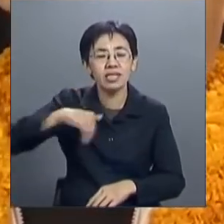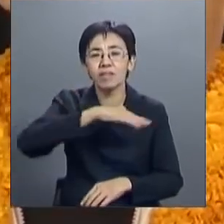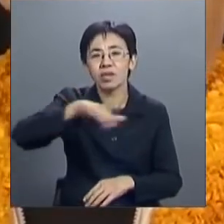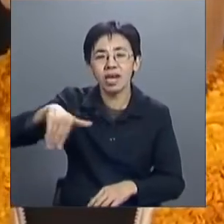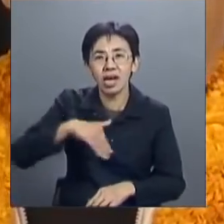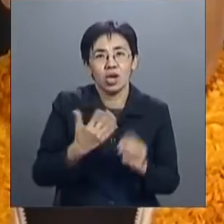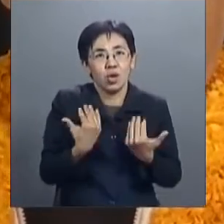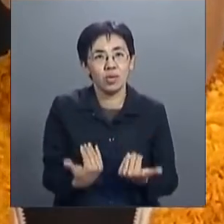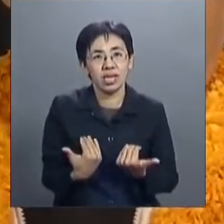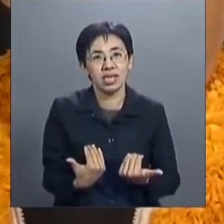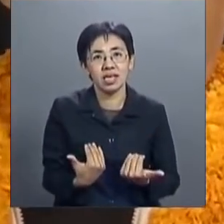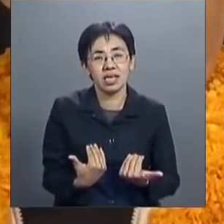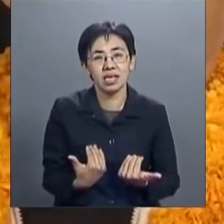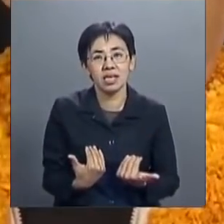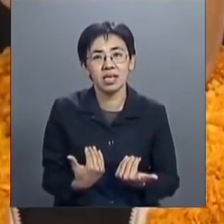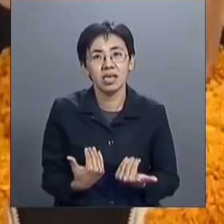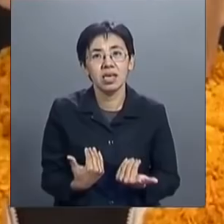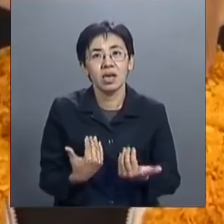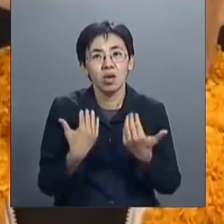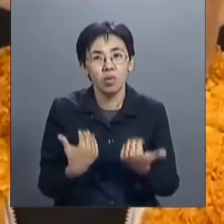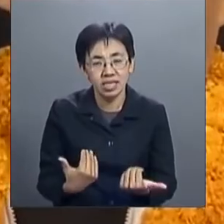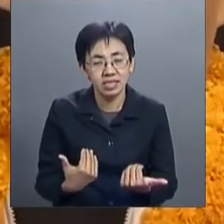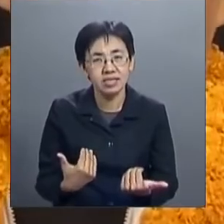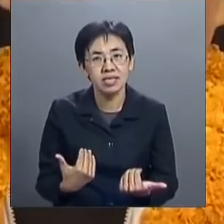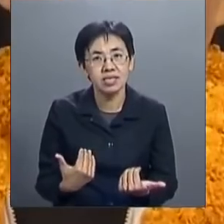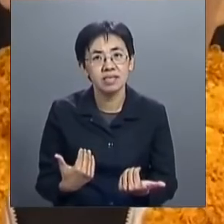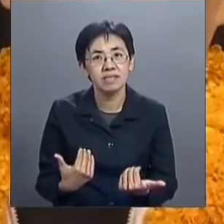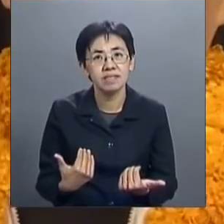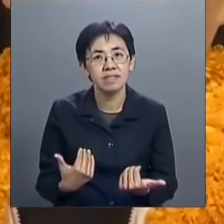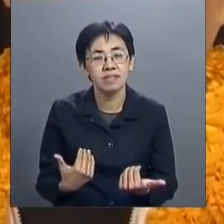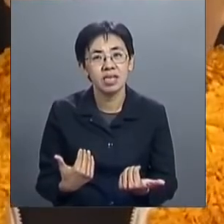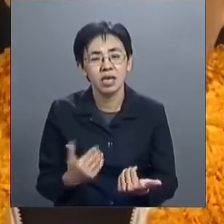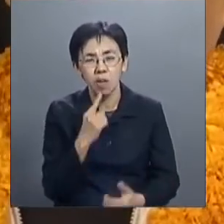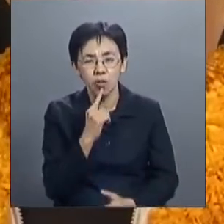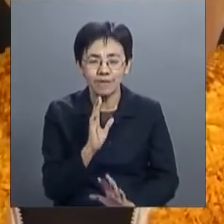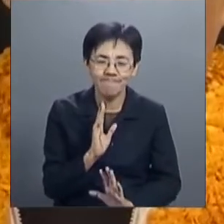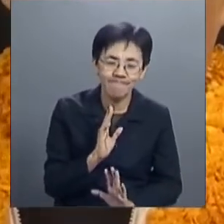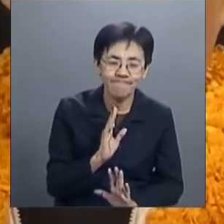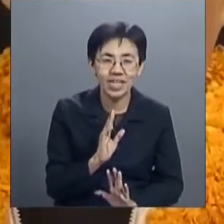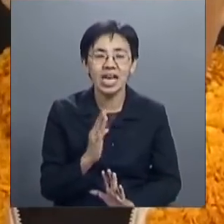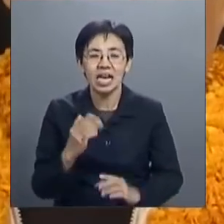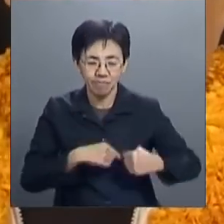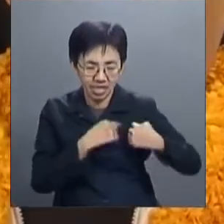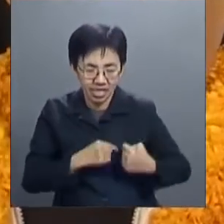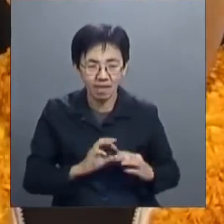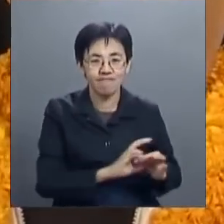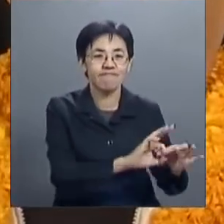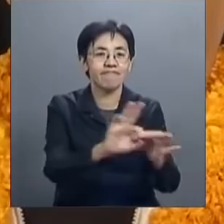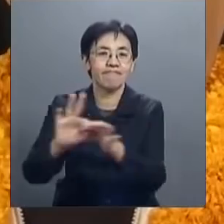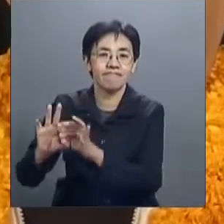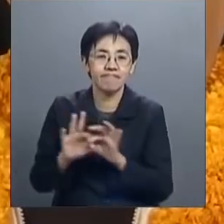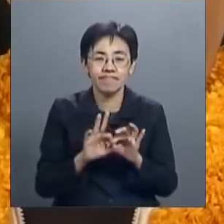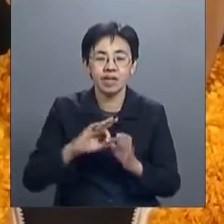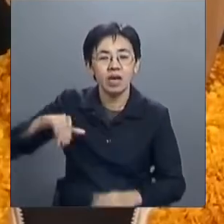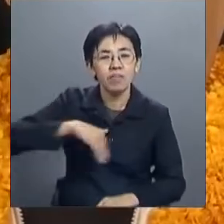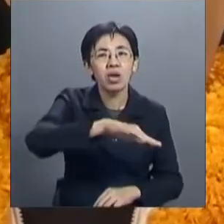ในวันนี้มีความเป็นต้องบอกว่าน้ำหนึ่งใจเดียวกันนะครับเราทุกคนตอน